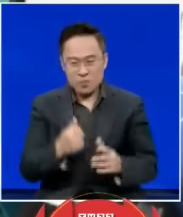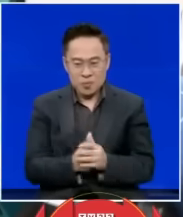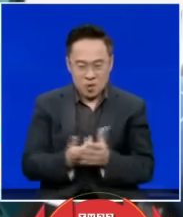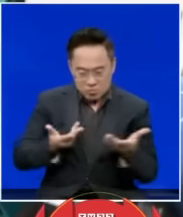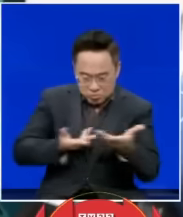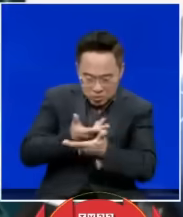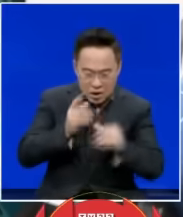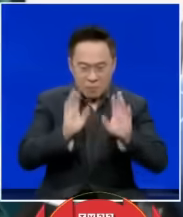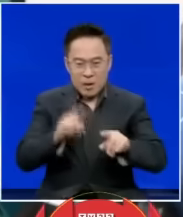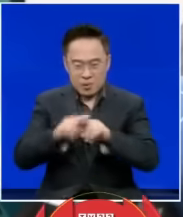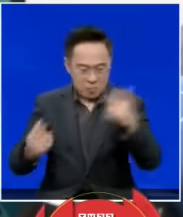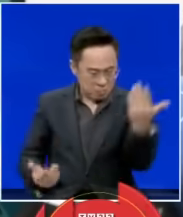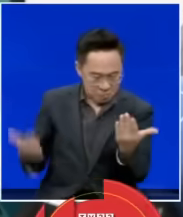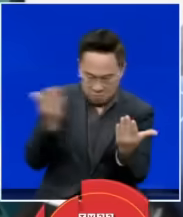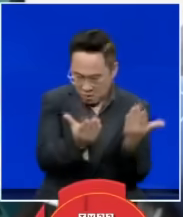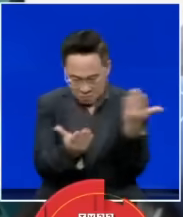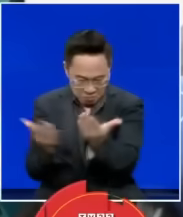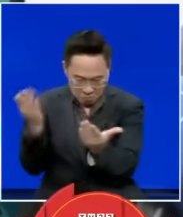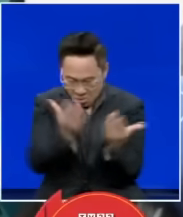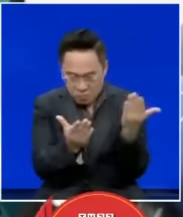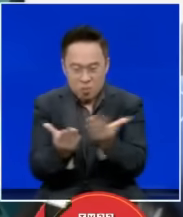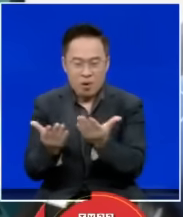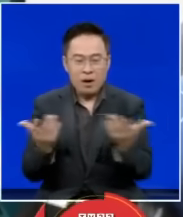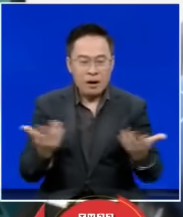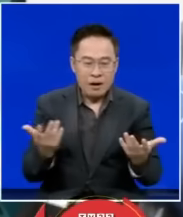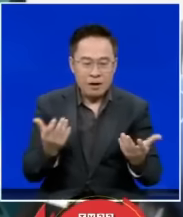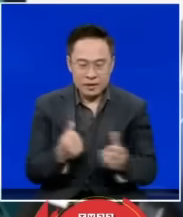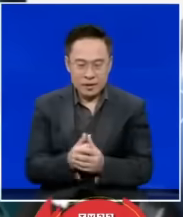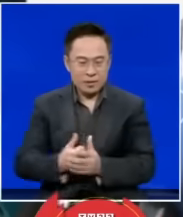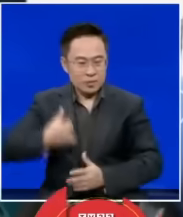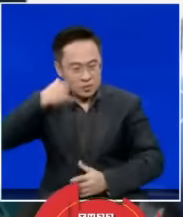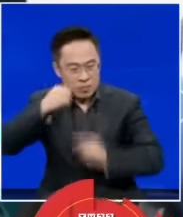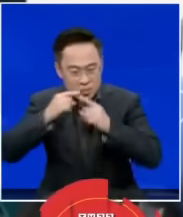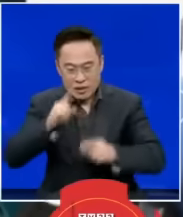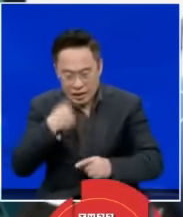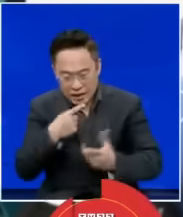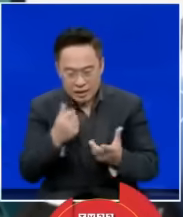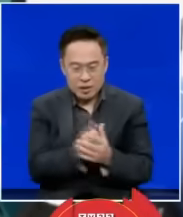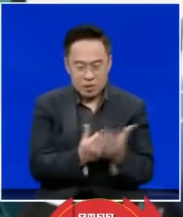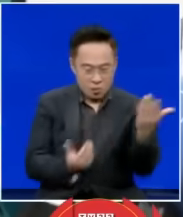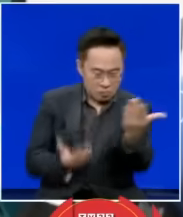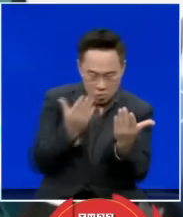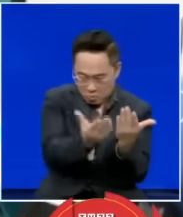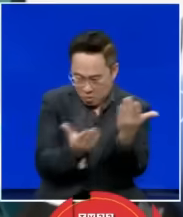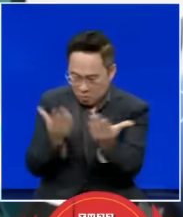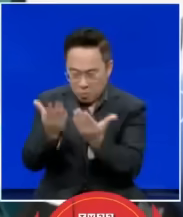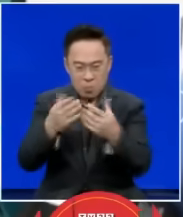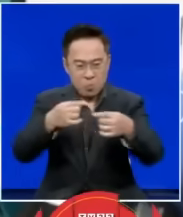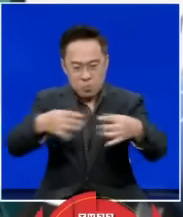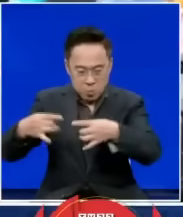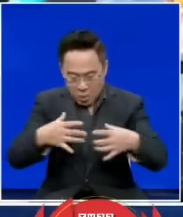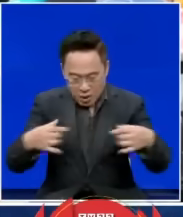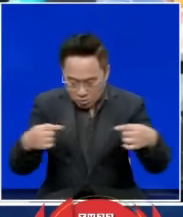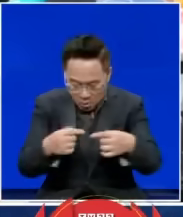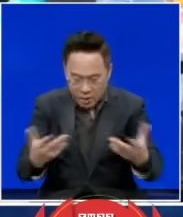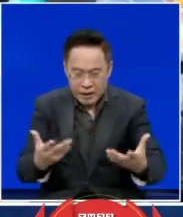ากมีโผหลายๆอันมาแล้วแต่ว่าเราจะสื่อสารต่อสายไปถึงใครได ้ โผมันอาจจะไม่เหมือนกันตรงนั้นแล้วก็มานั่งคุยกันว่า